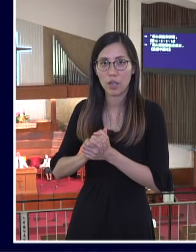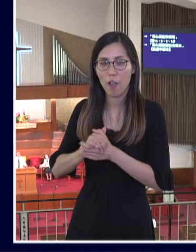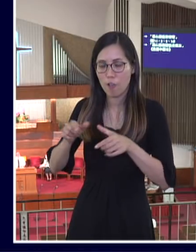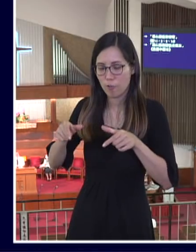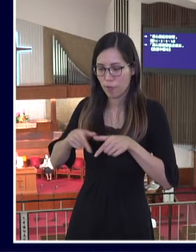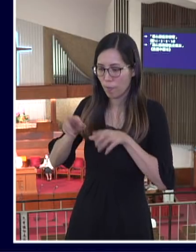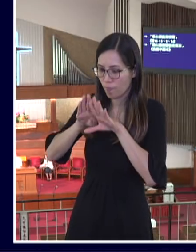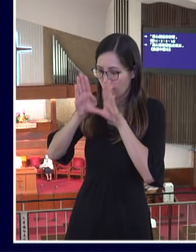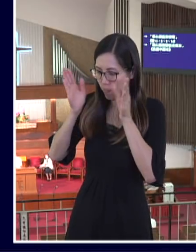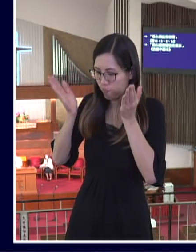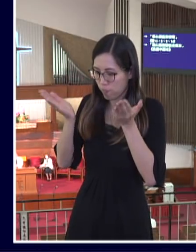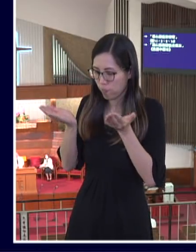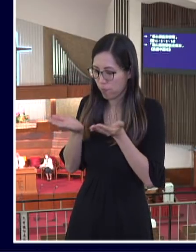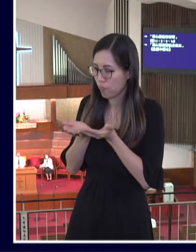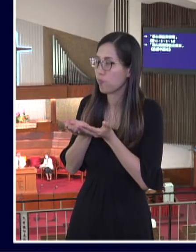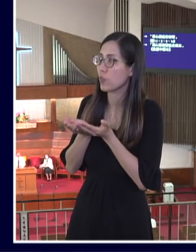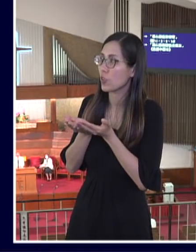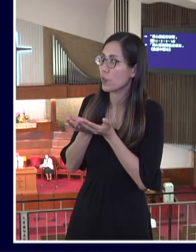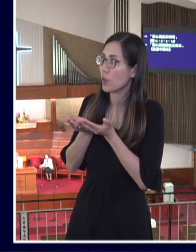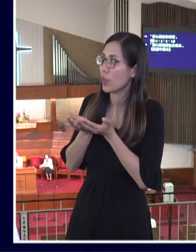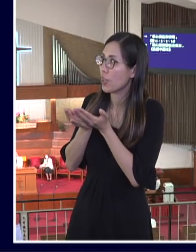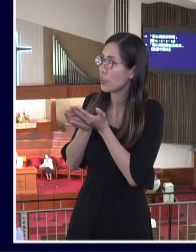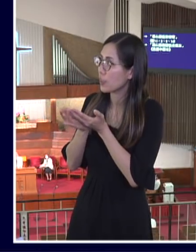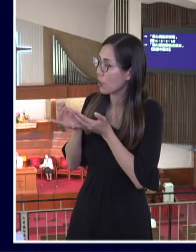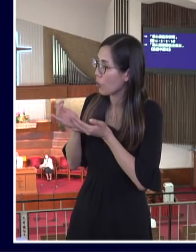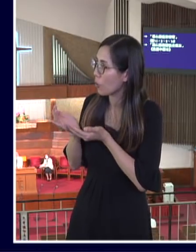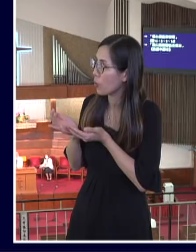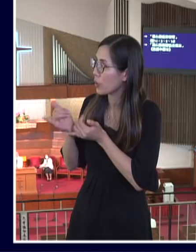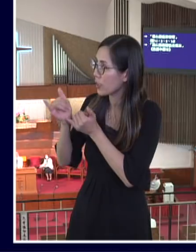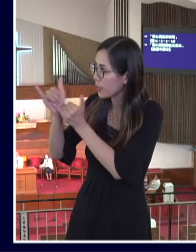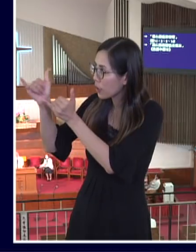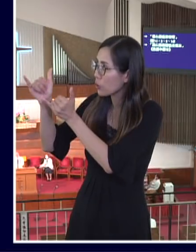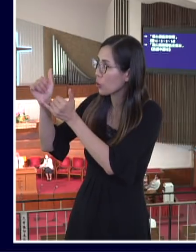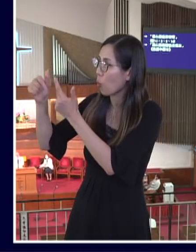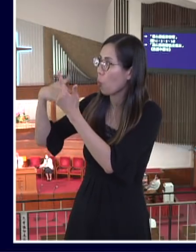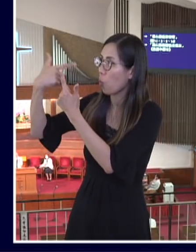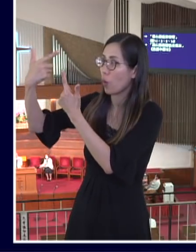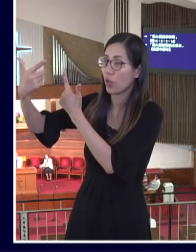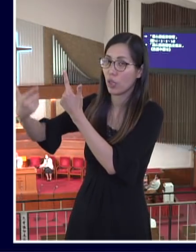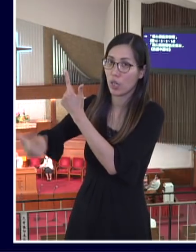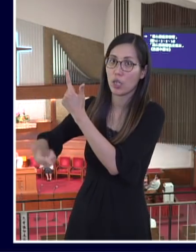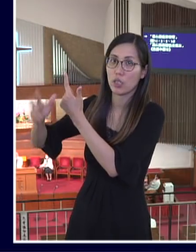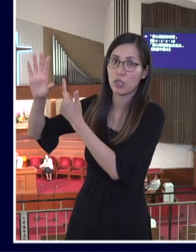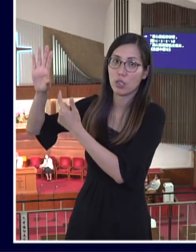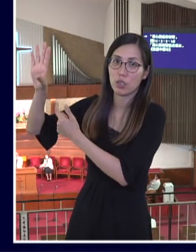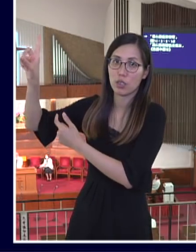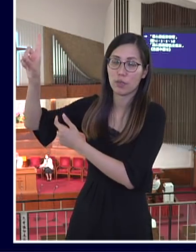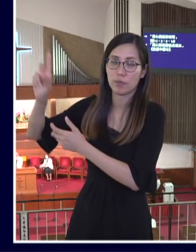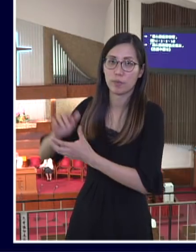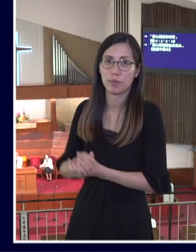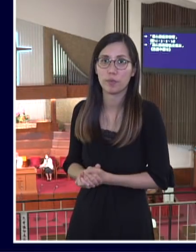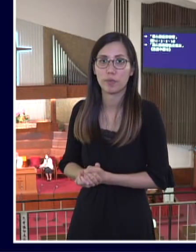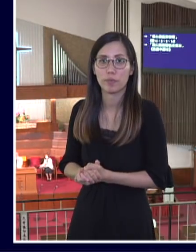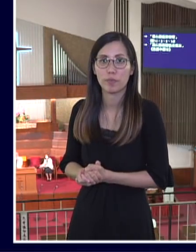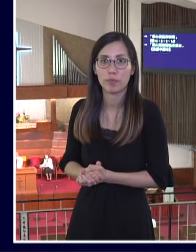怀跟从永恒主，永恒主就是耶和华意思啦。但是呢我想提大家，专心呢原来是可